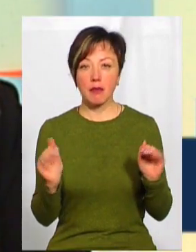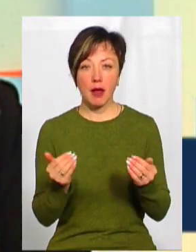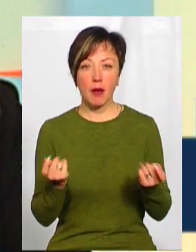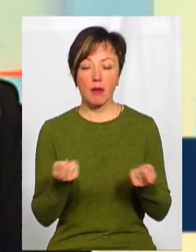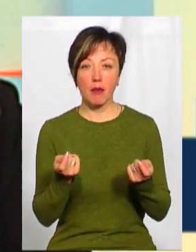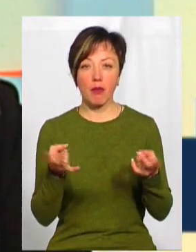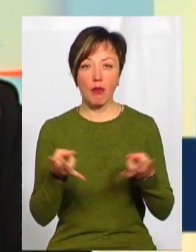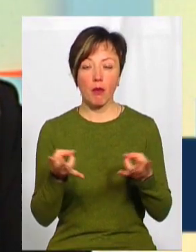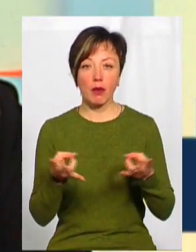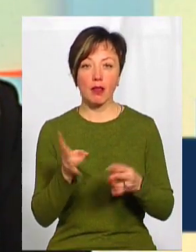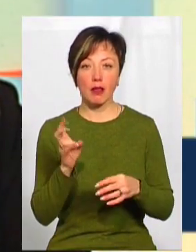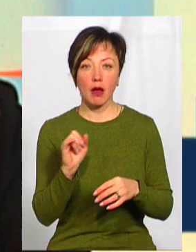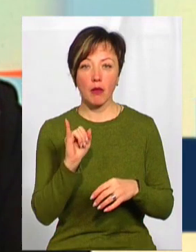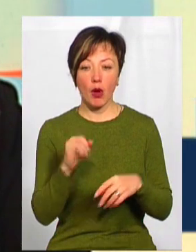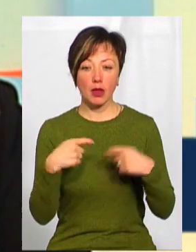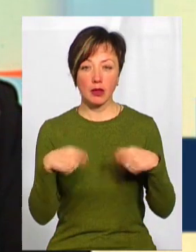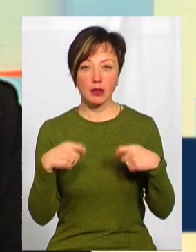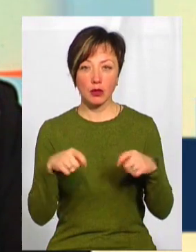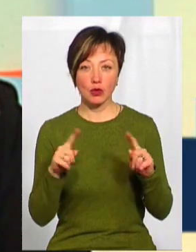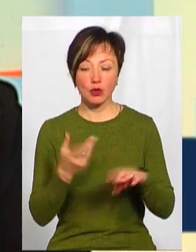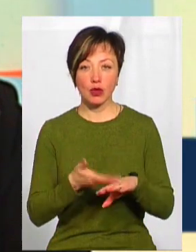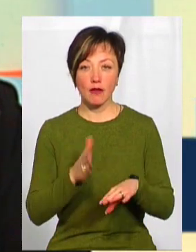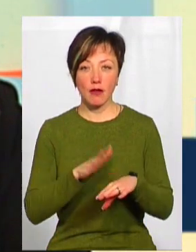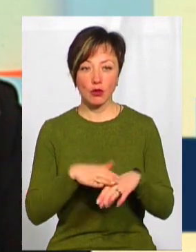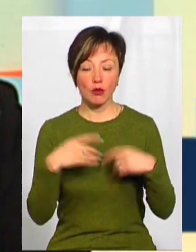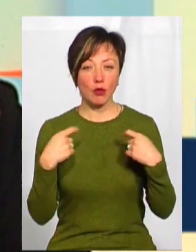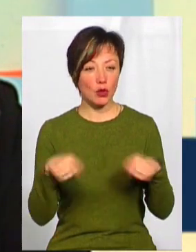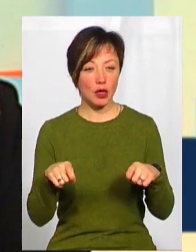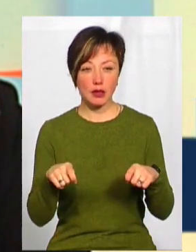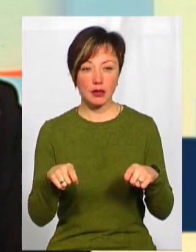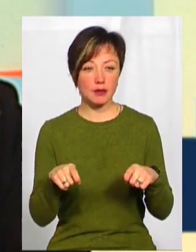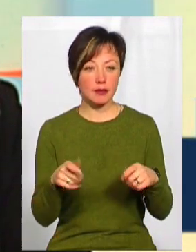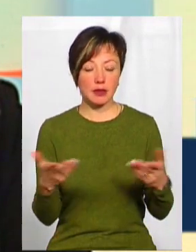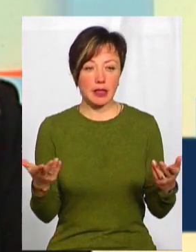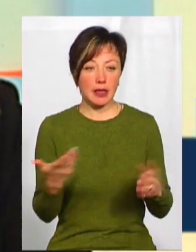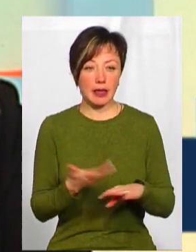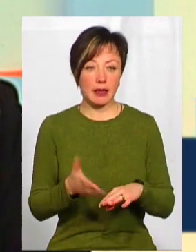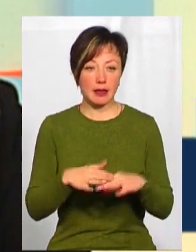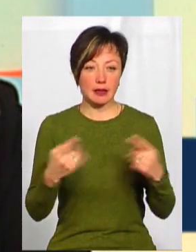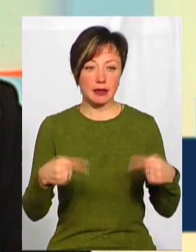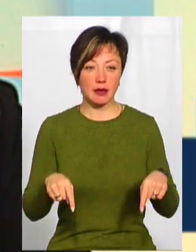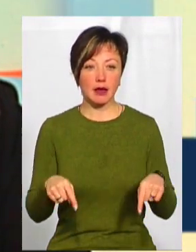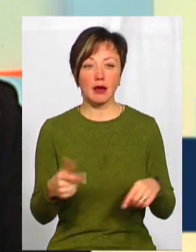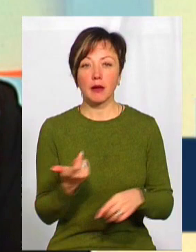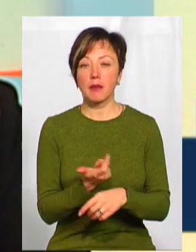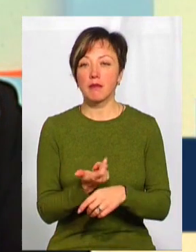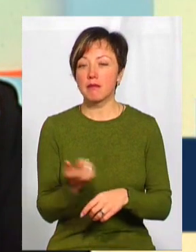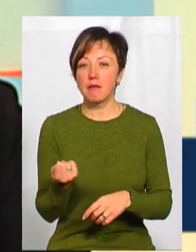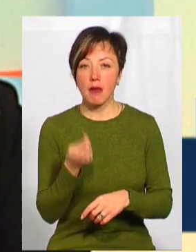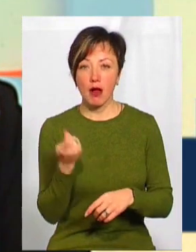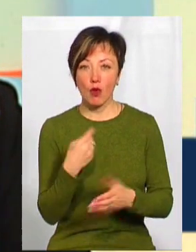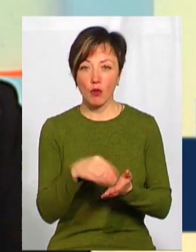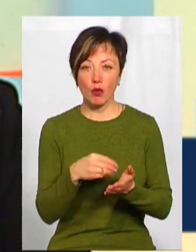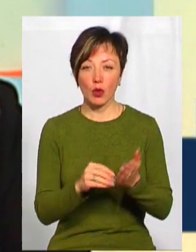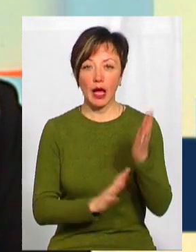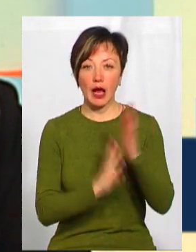на погана реалізація, дуже важко продати, дуже такий прямо як криза. Мало купують